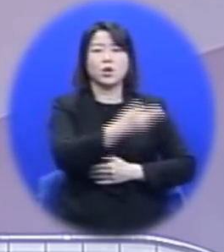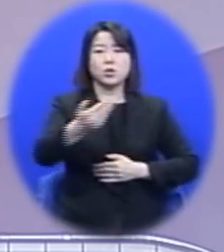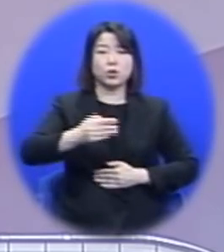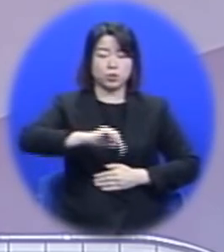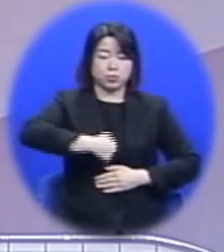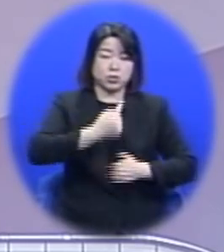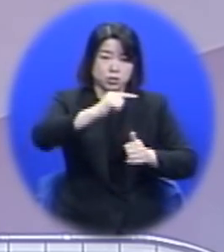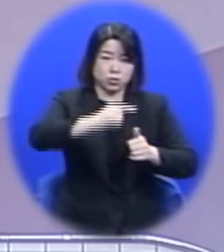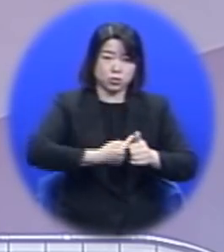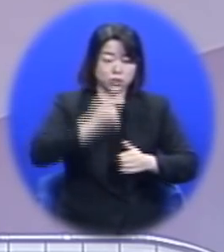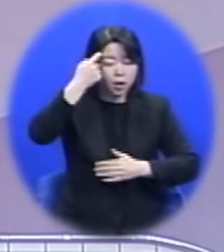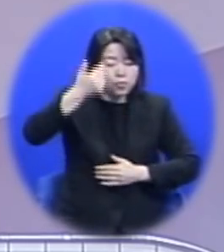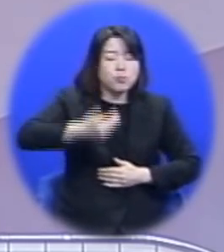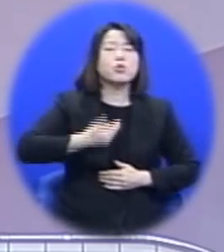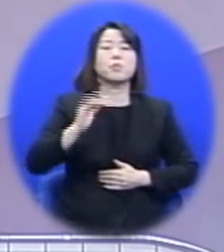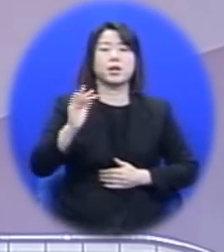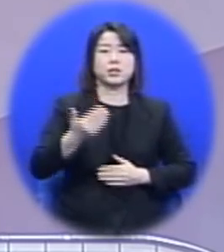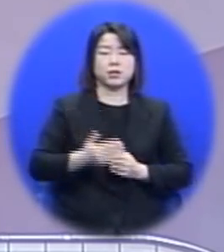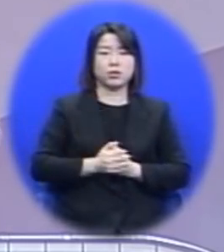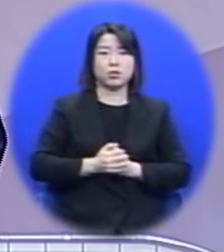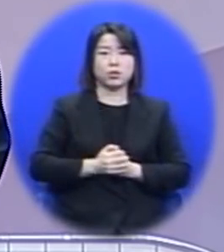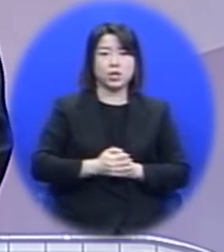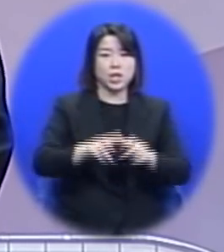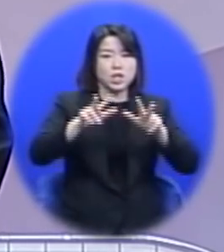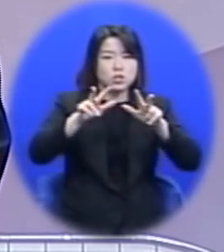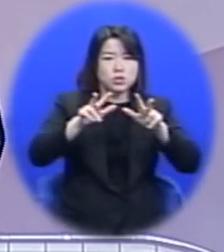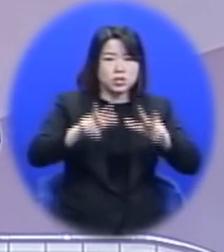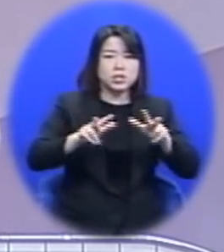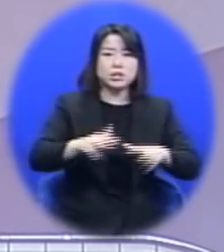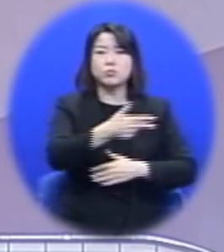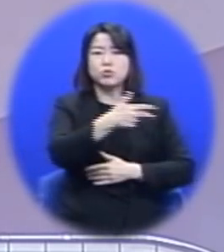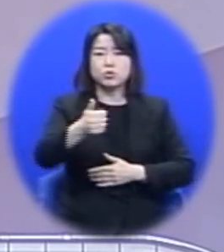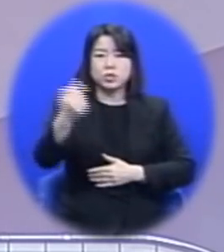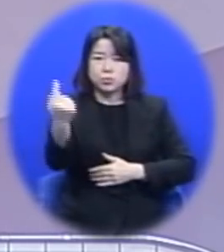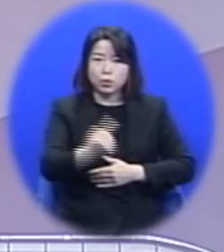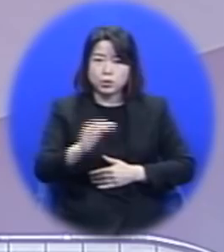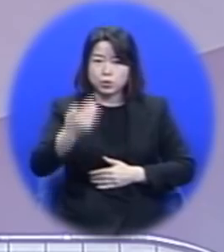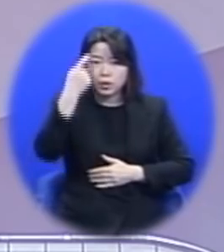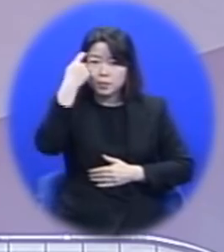이렇게 물어보셔야 돼요. 주님이 지금 오셔도 됩니까?